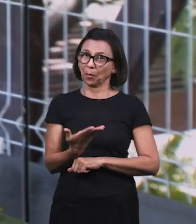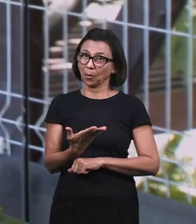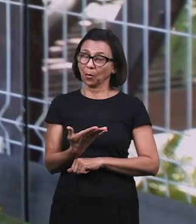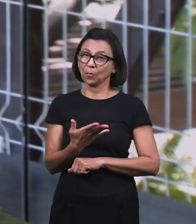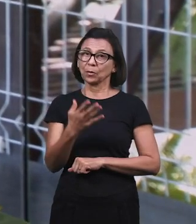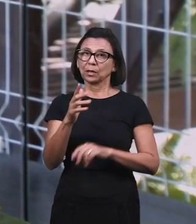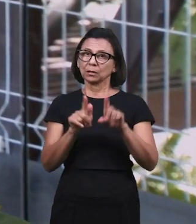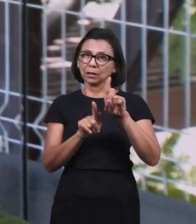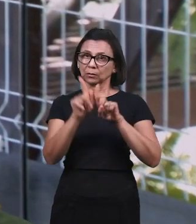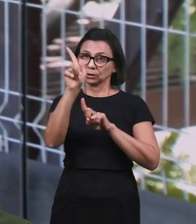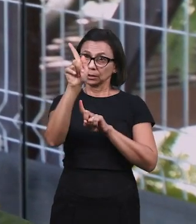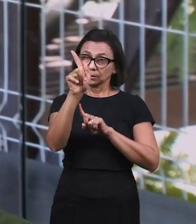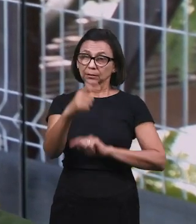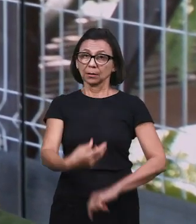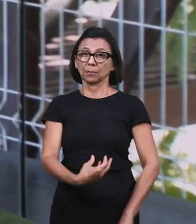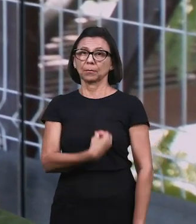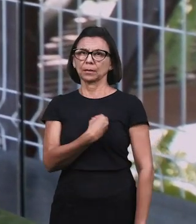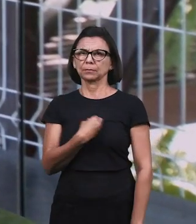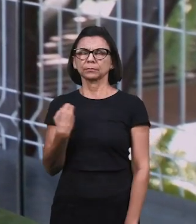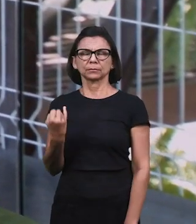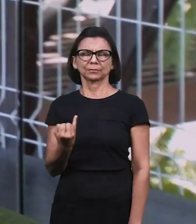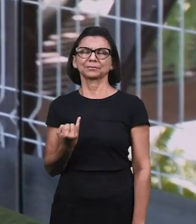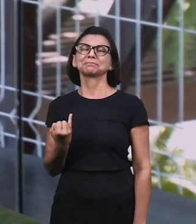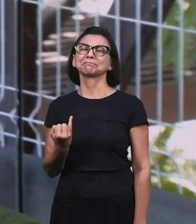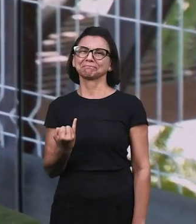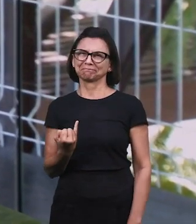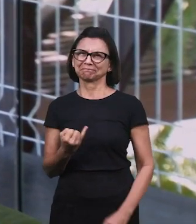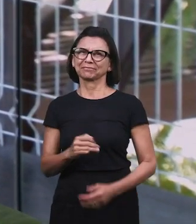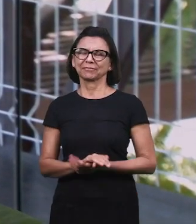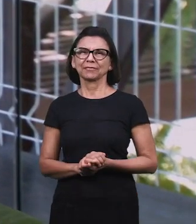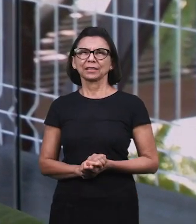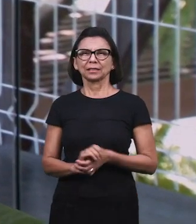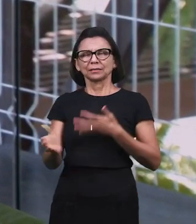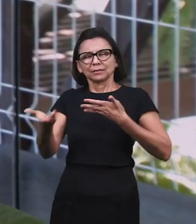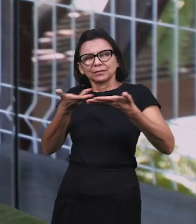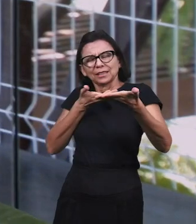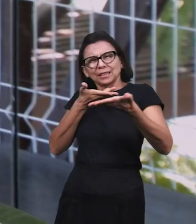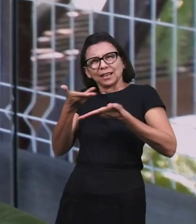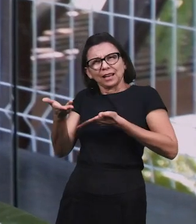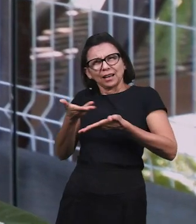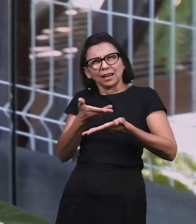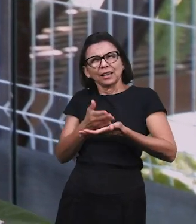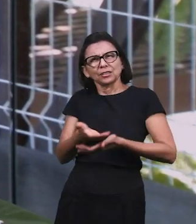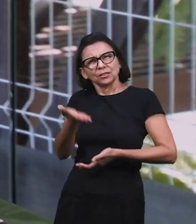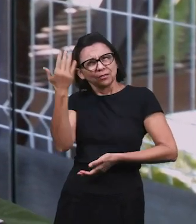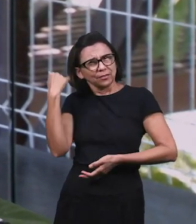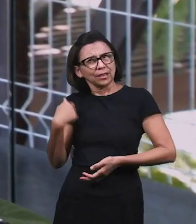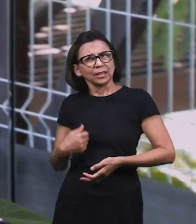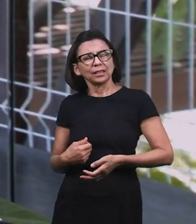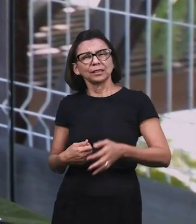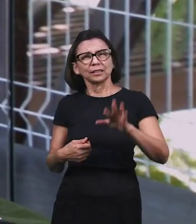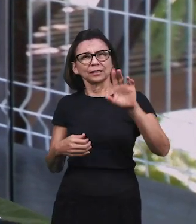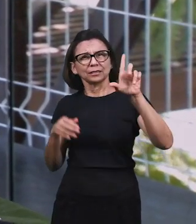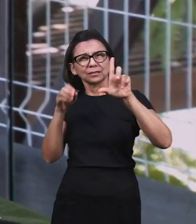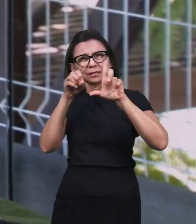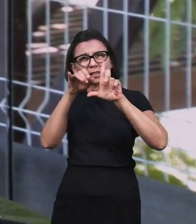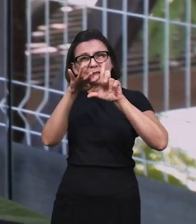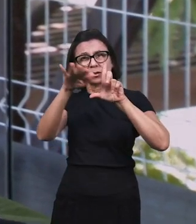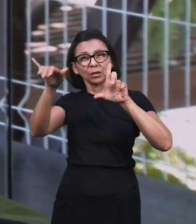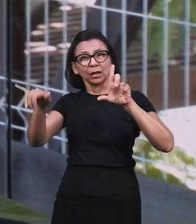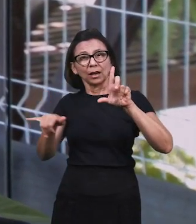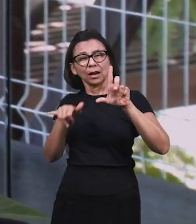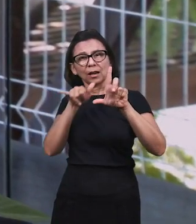audience, votre participation est très importante pour nous. Interagissez avec nous. Pointez l'appareil photo de